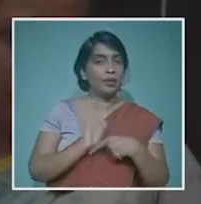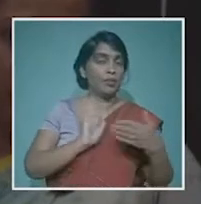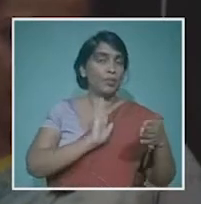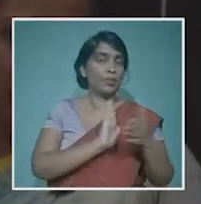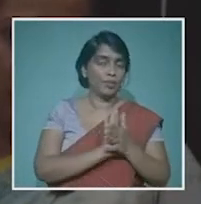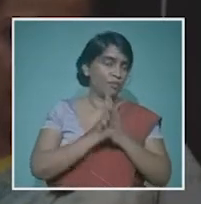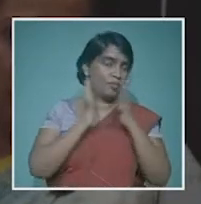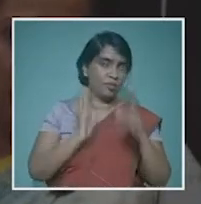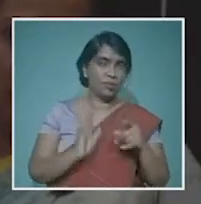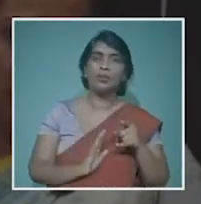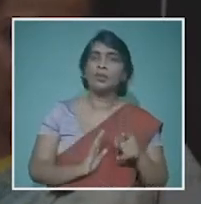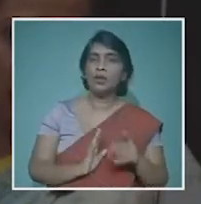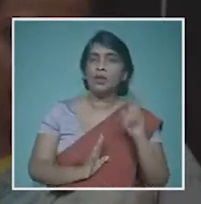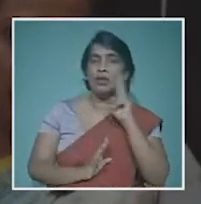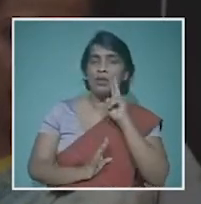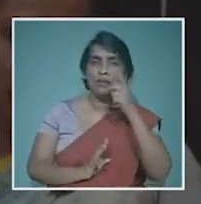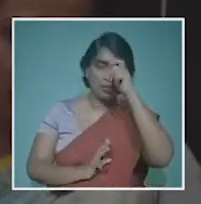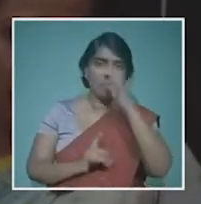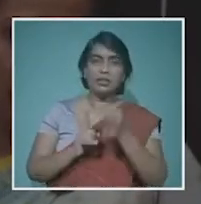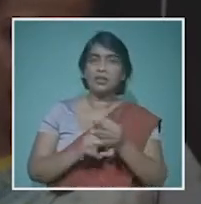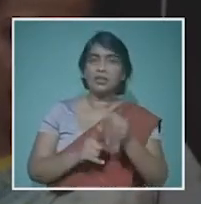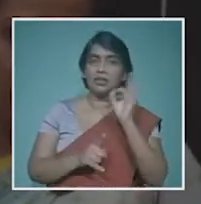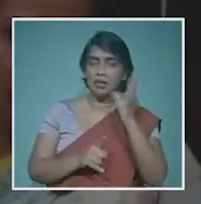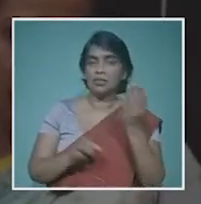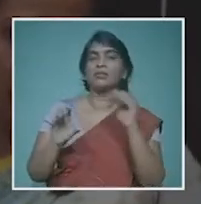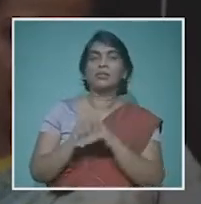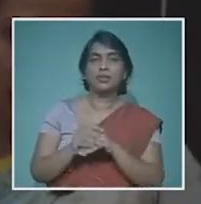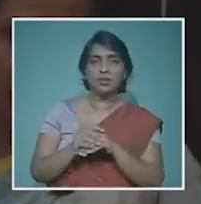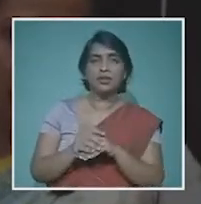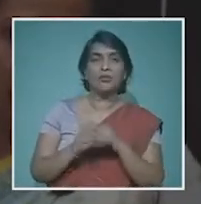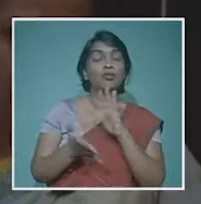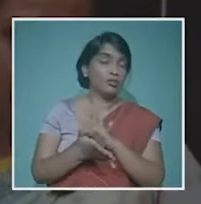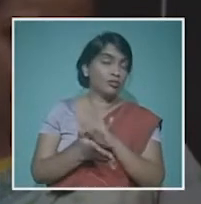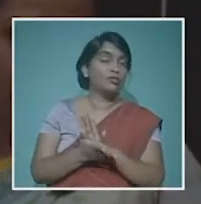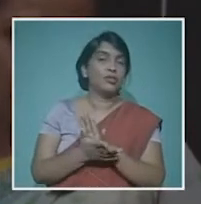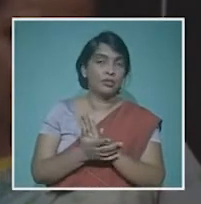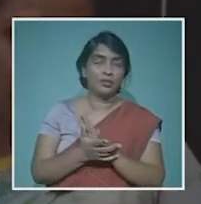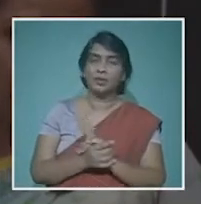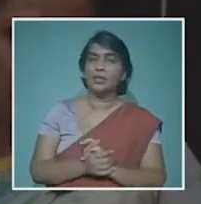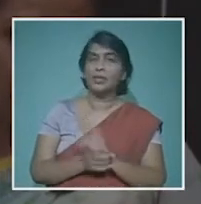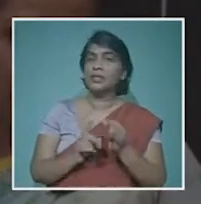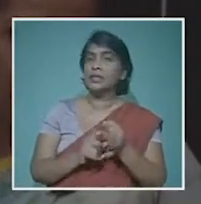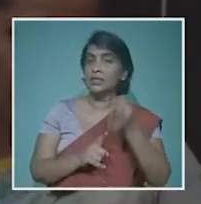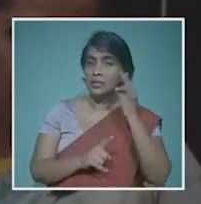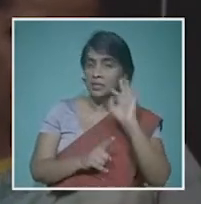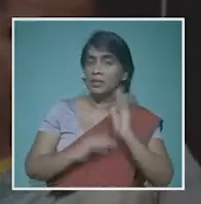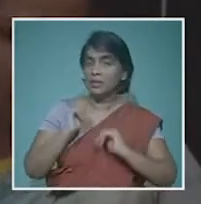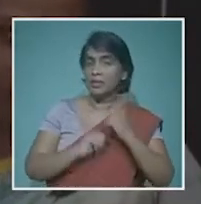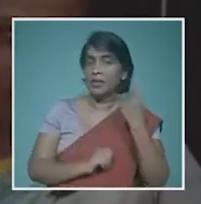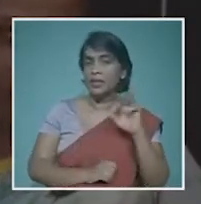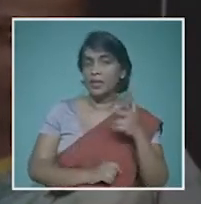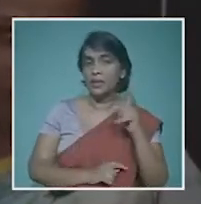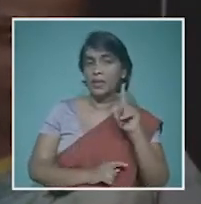හිටගෙද රනිල් වික්‍රමසිංහ මහත්තයා ජනාධිපති කරා. දැන් ඒක ගැන සතුටු වෙන්න ඕන මොකද ජනාධිපති ක්‍රමයේ